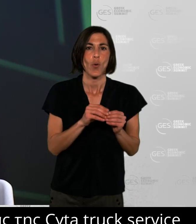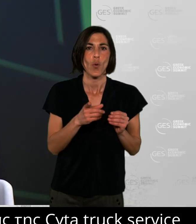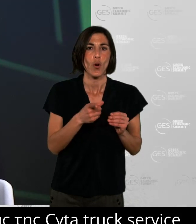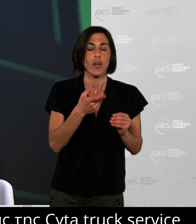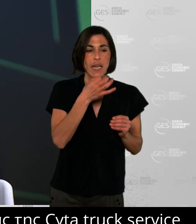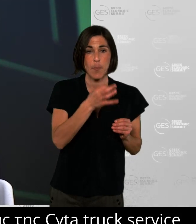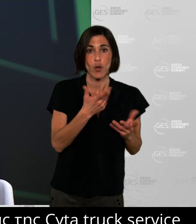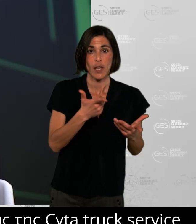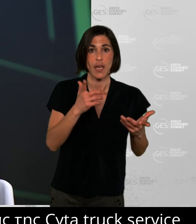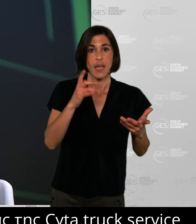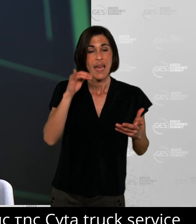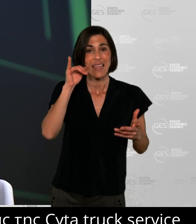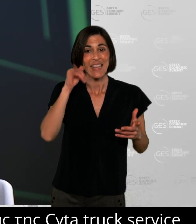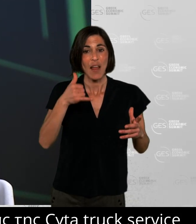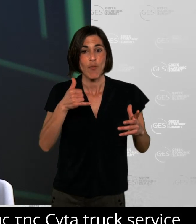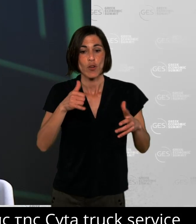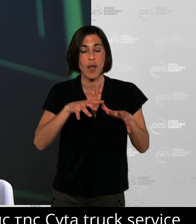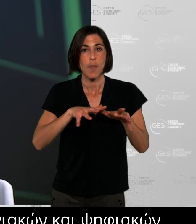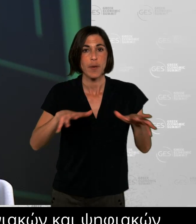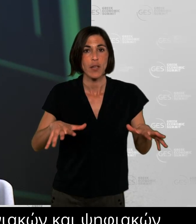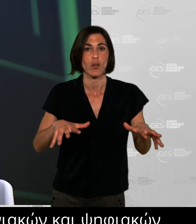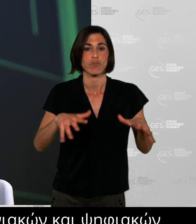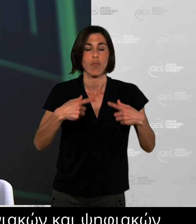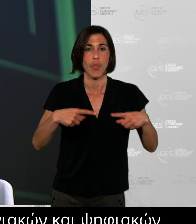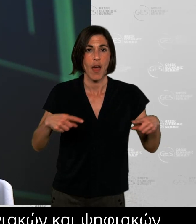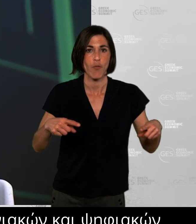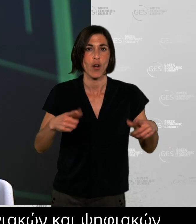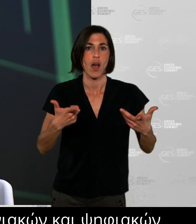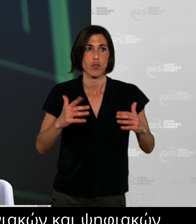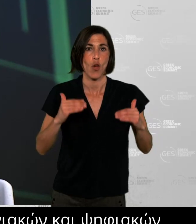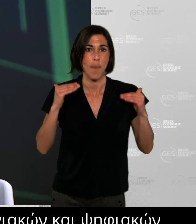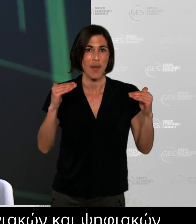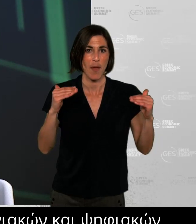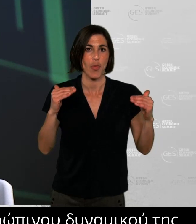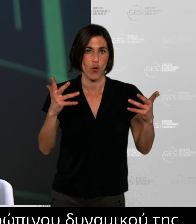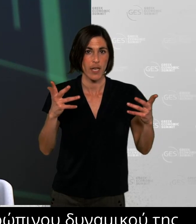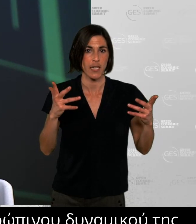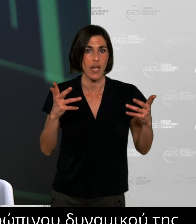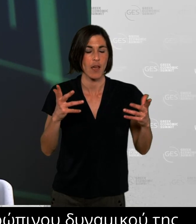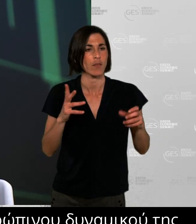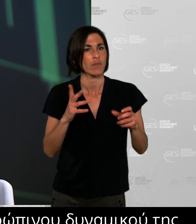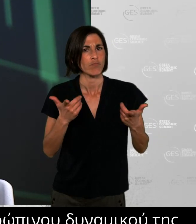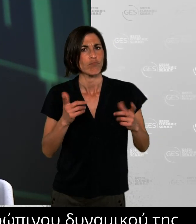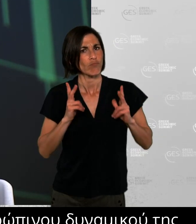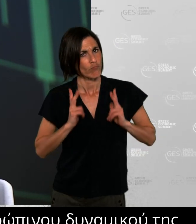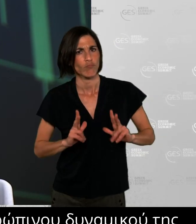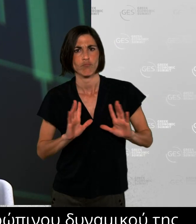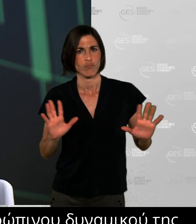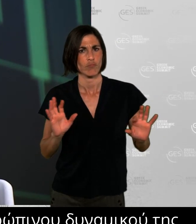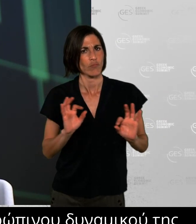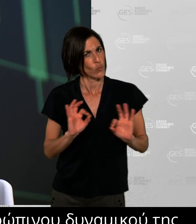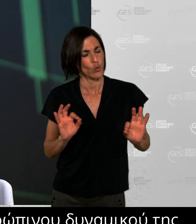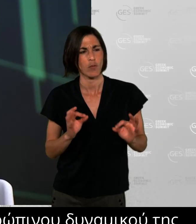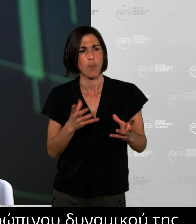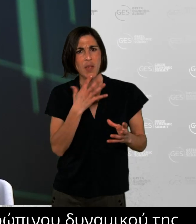ψηφιακών υποδομών, καθώς και των δεξιοτήτων του ανθρωπίνου δυναμικού της Ελλάδος, θεωρούνται πολύ ή αρκετά ικανοποιητικά,